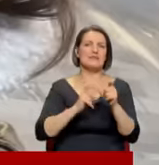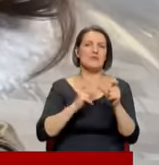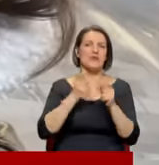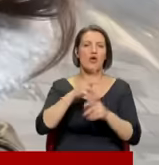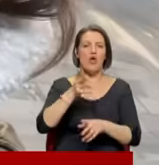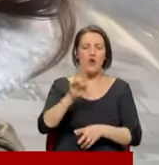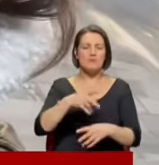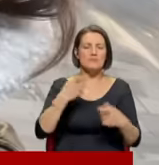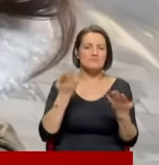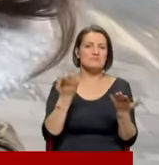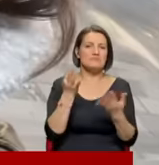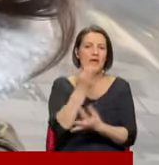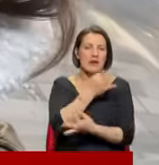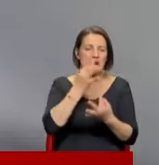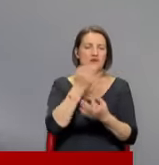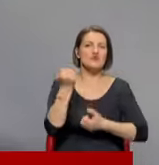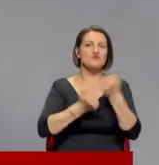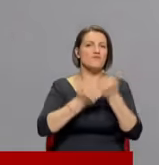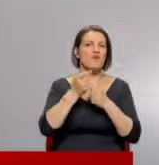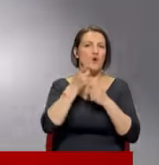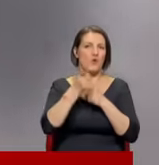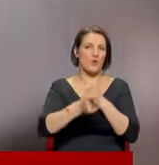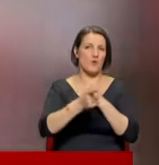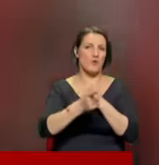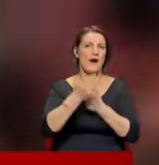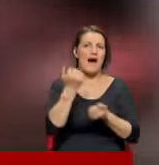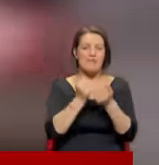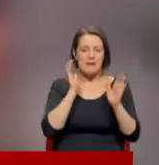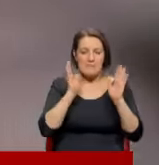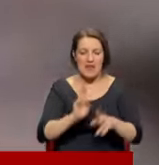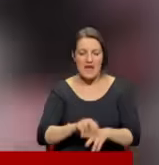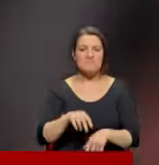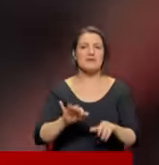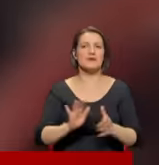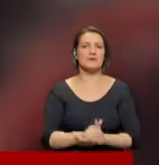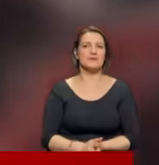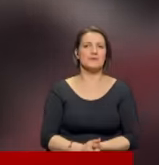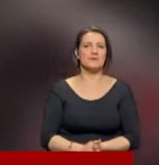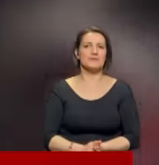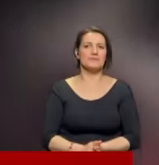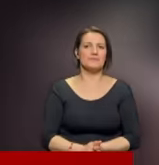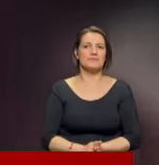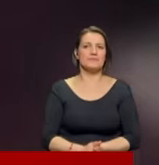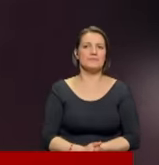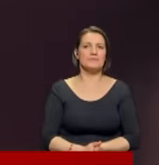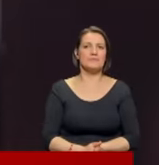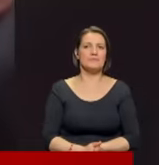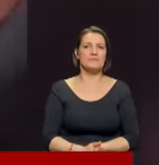yerde ölüm kalım savaşı verirken sürücü Alpay Ö aracından bile inmedi.